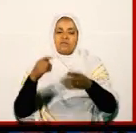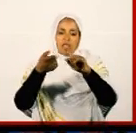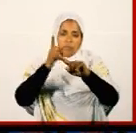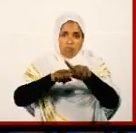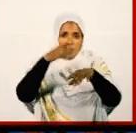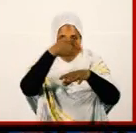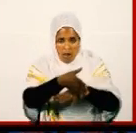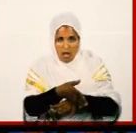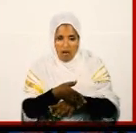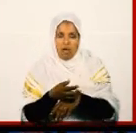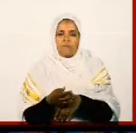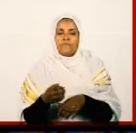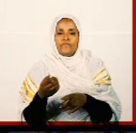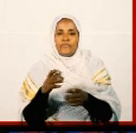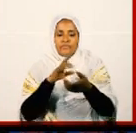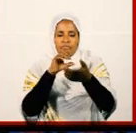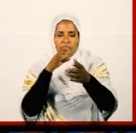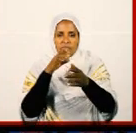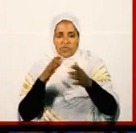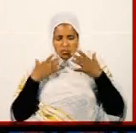አስባለሁ። ከተመለሱም በኋላ